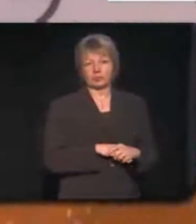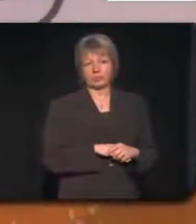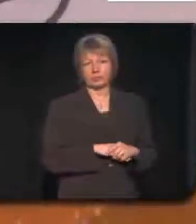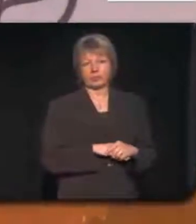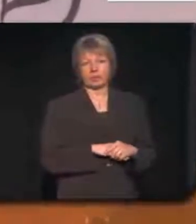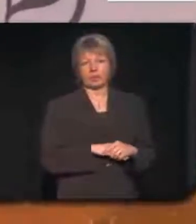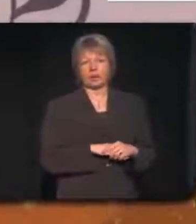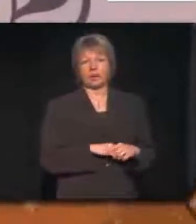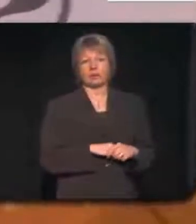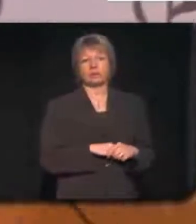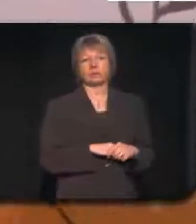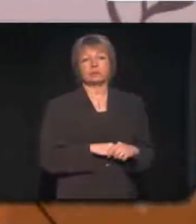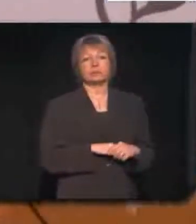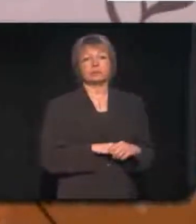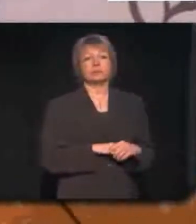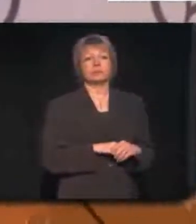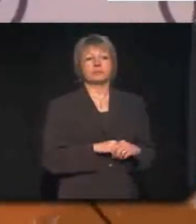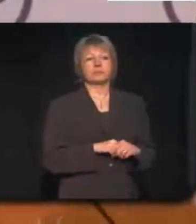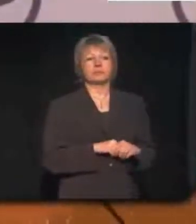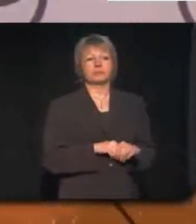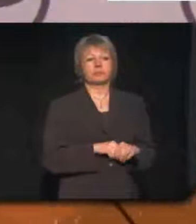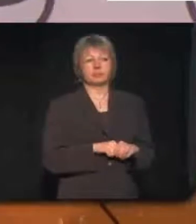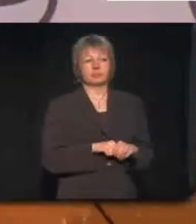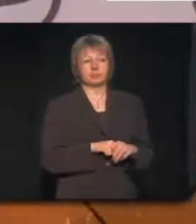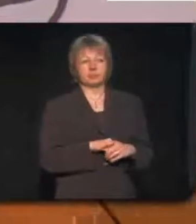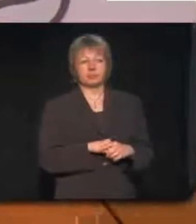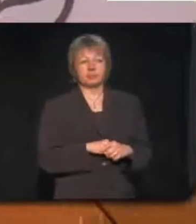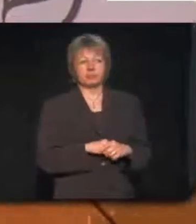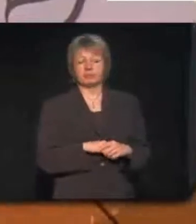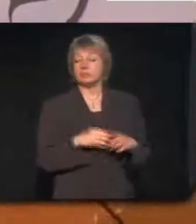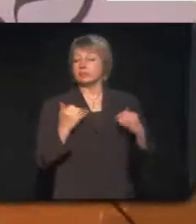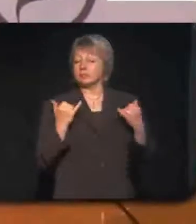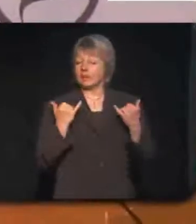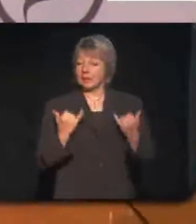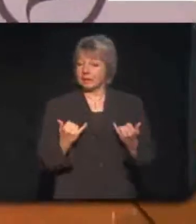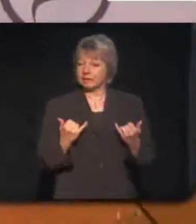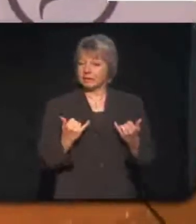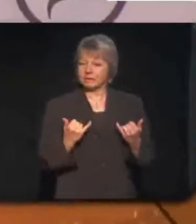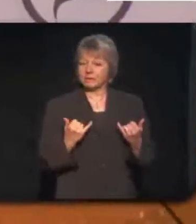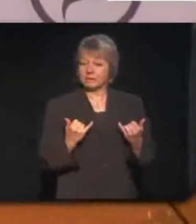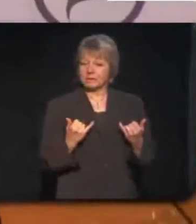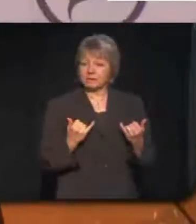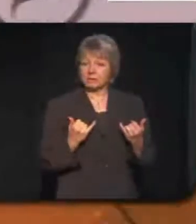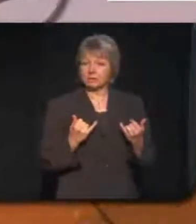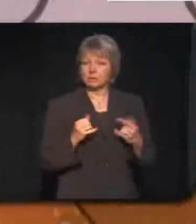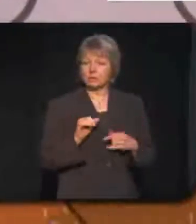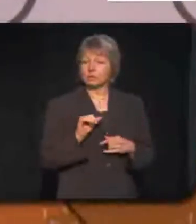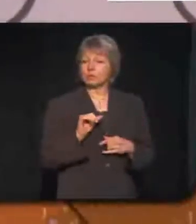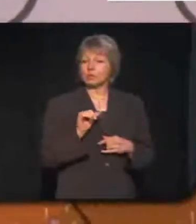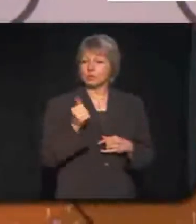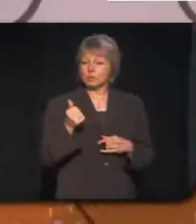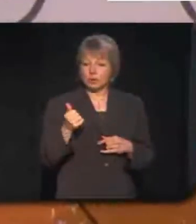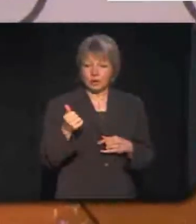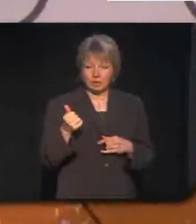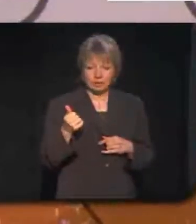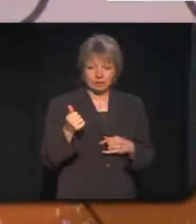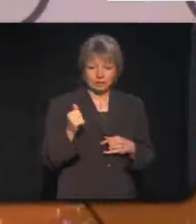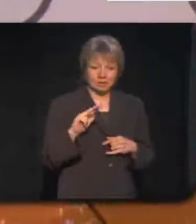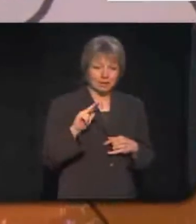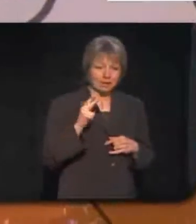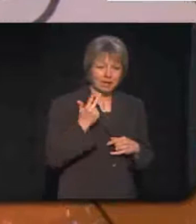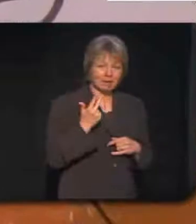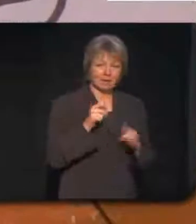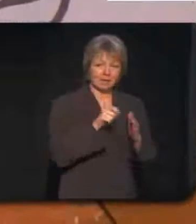so wir kommen jetzt zunächst einmal zum dritten